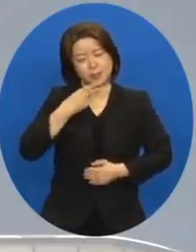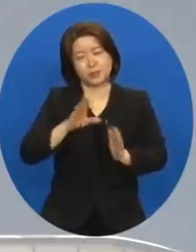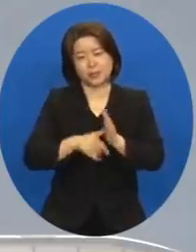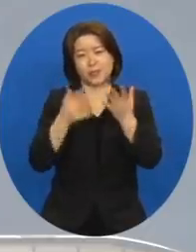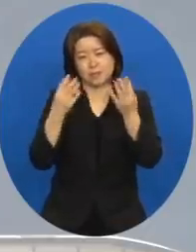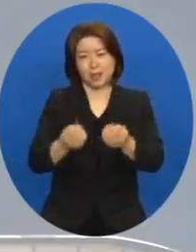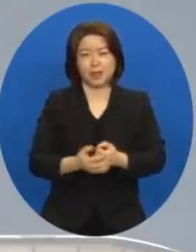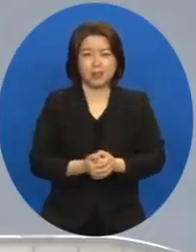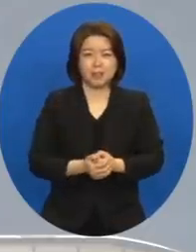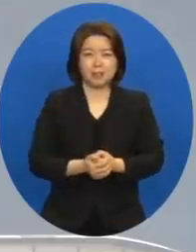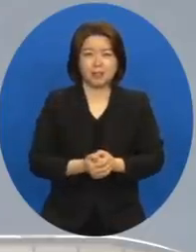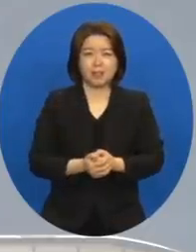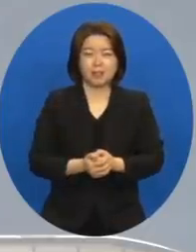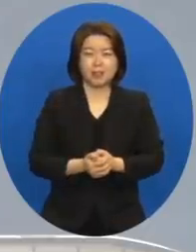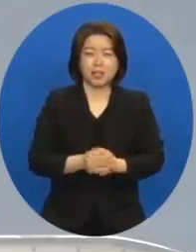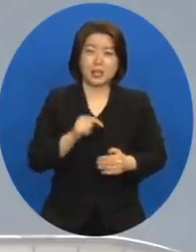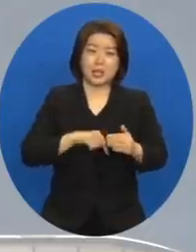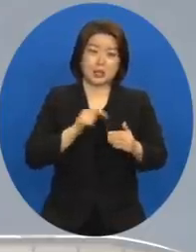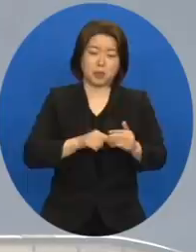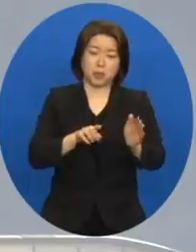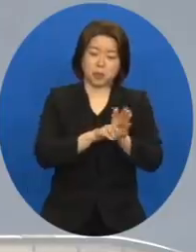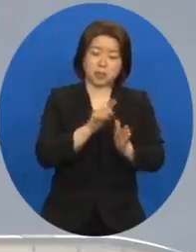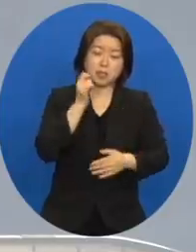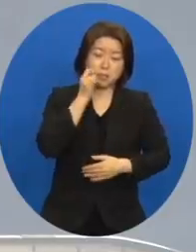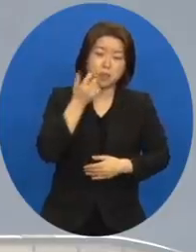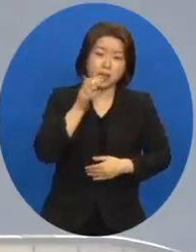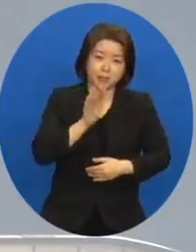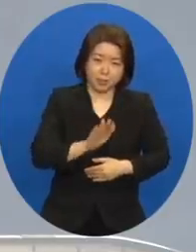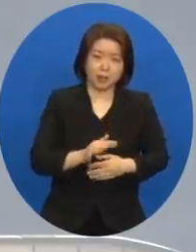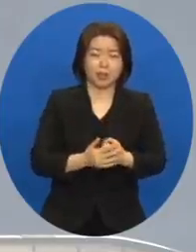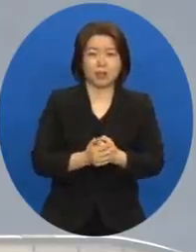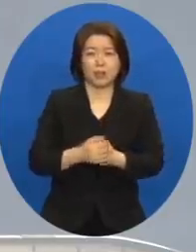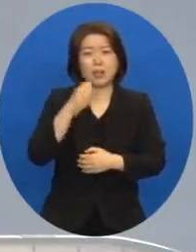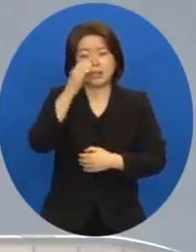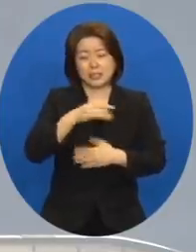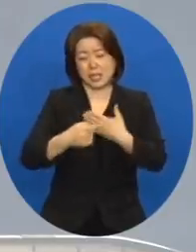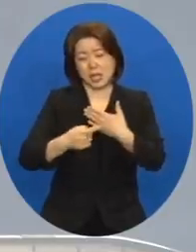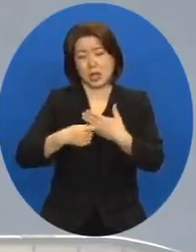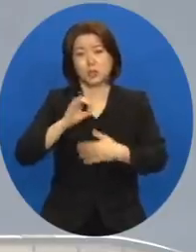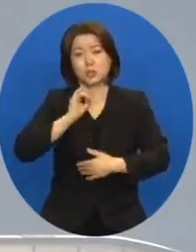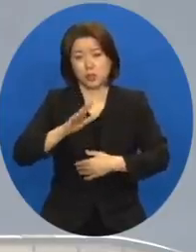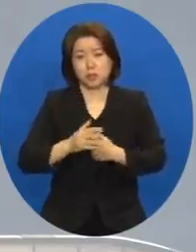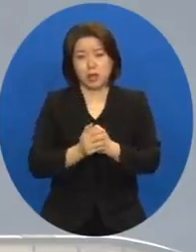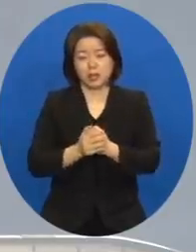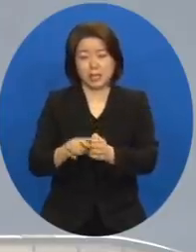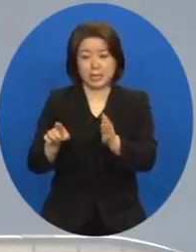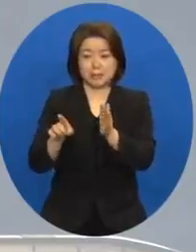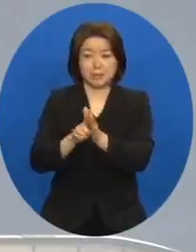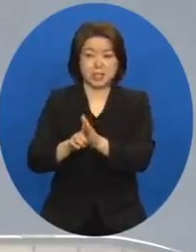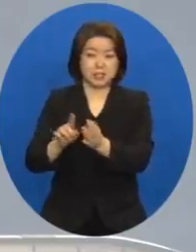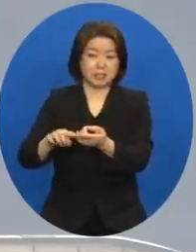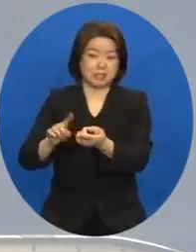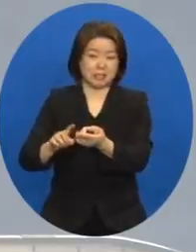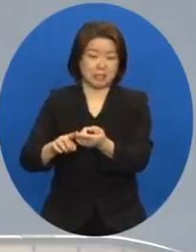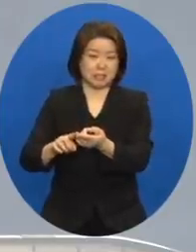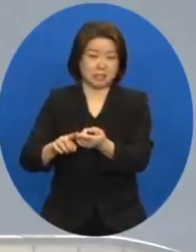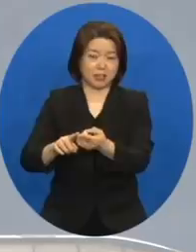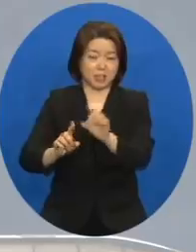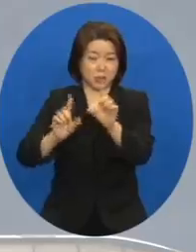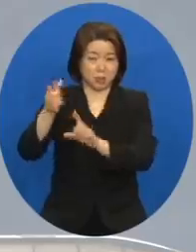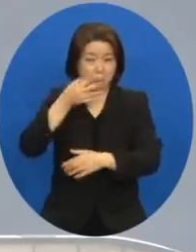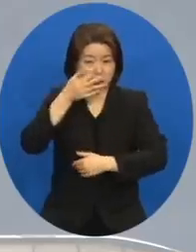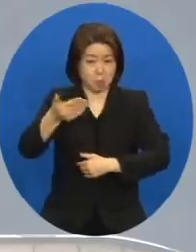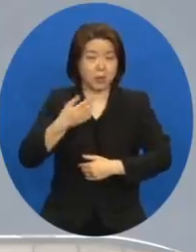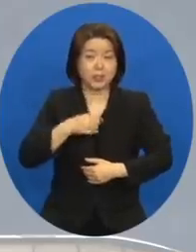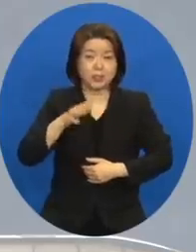여러분 속으로는 믿지 못하면서도 그냥 겉으로만 믿는 적 그렇게 한 적이 얼마나